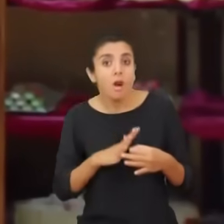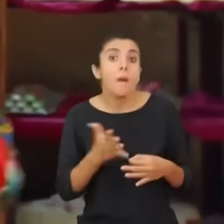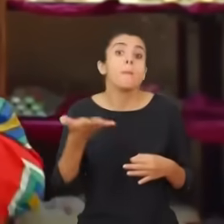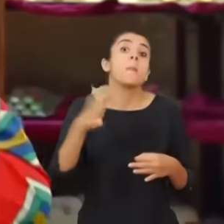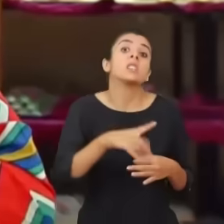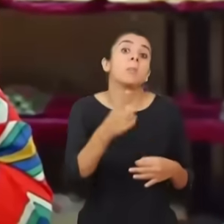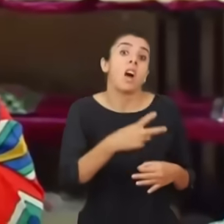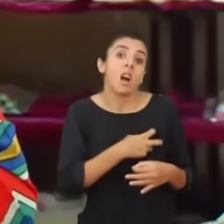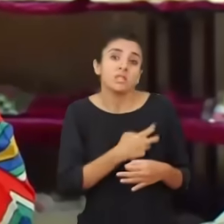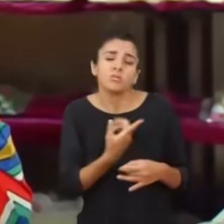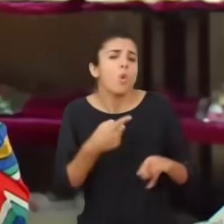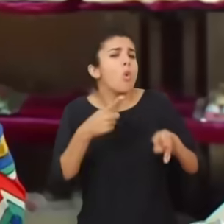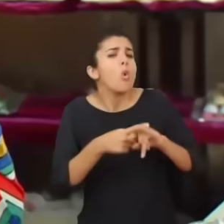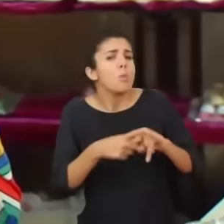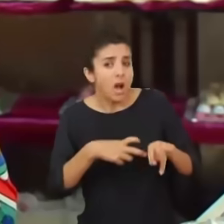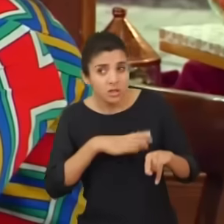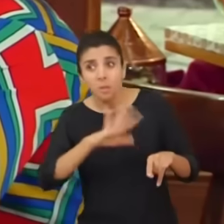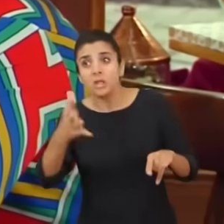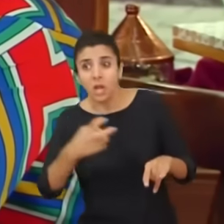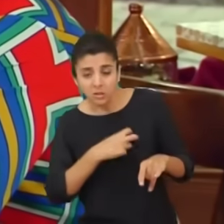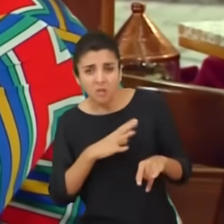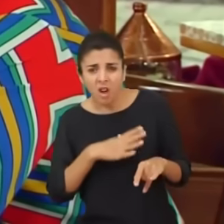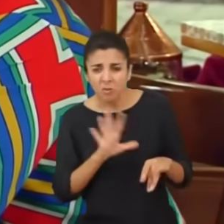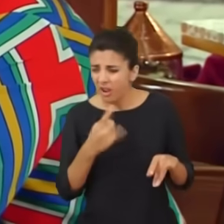birini seversem yani hurma kimi sevebilir? Cevizi mi sever?